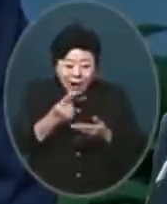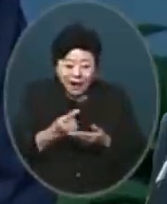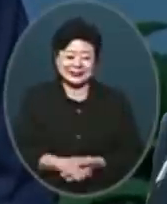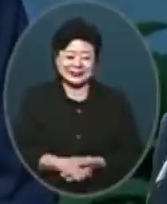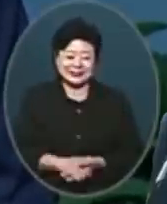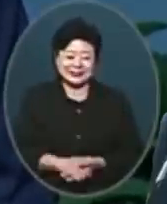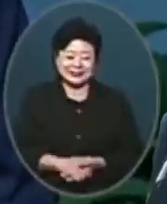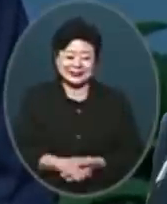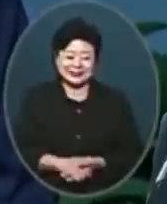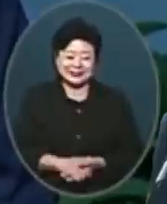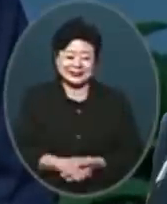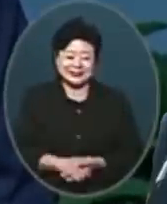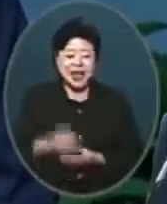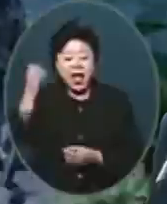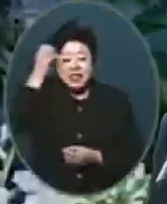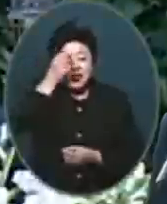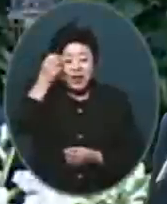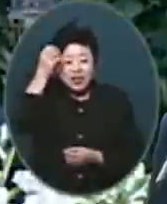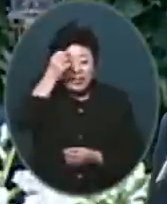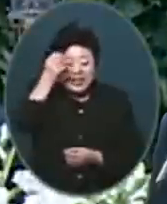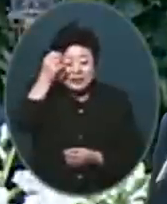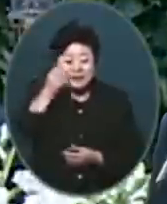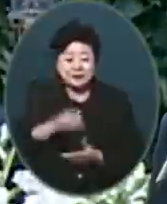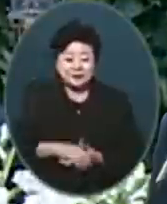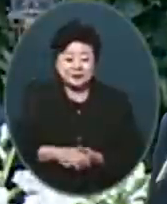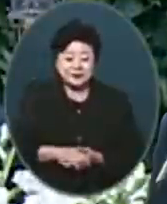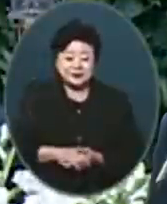것입니다. 성령의